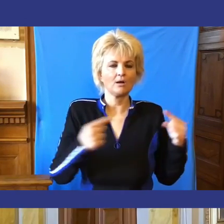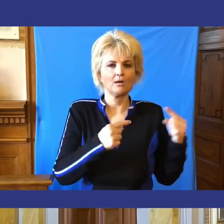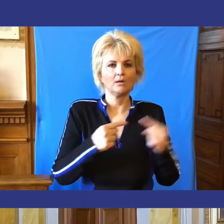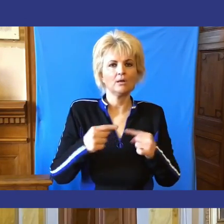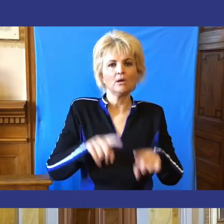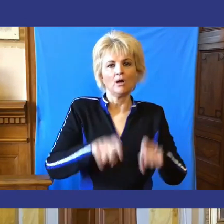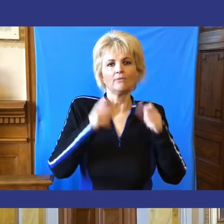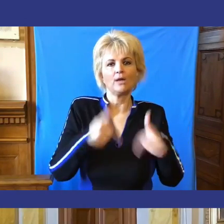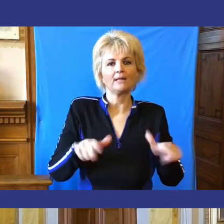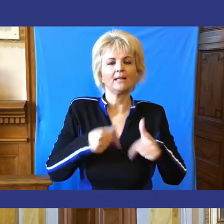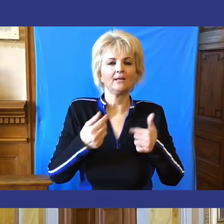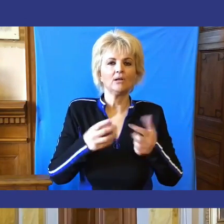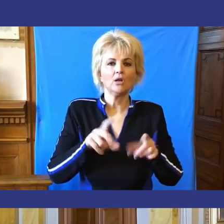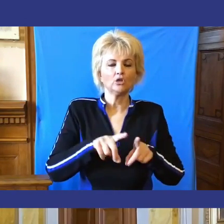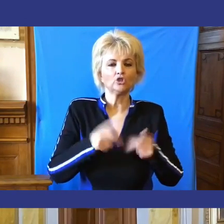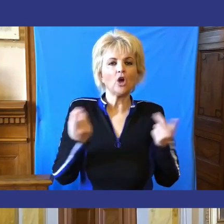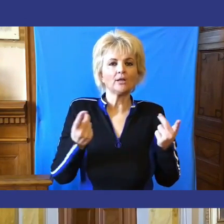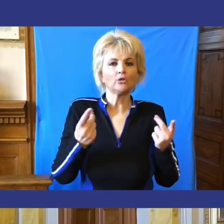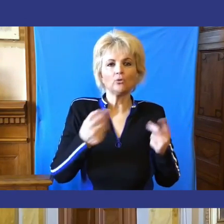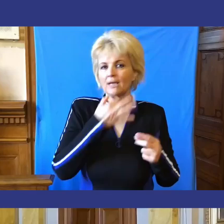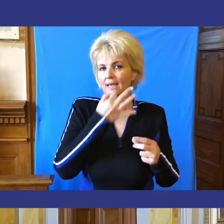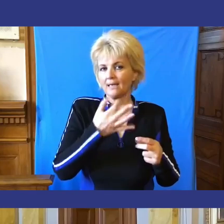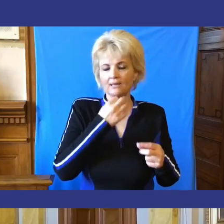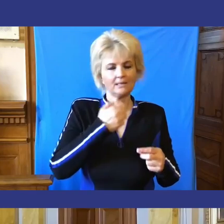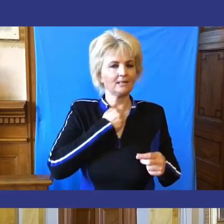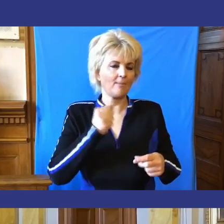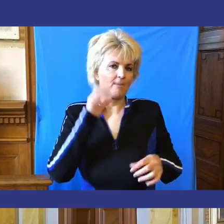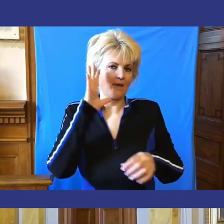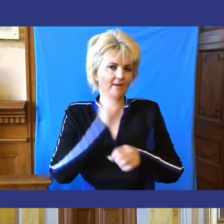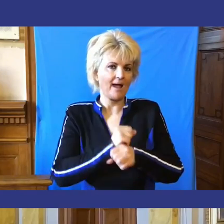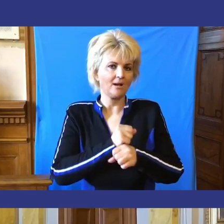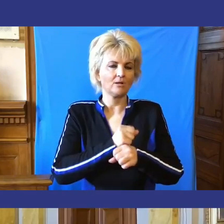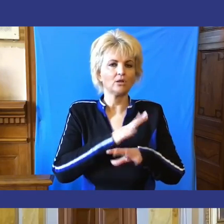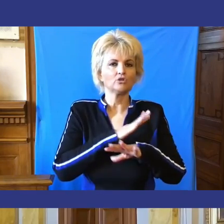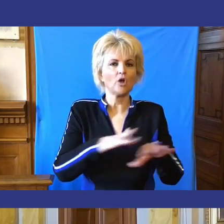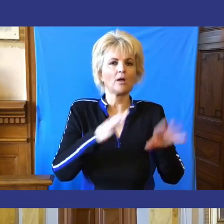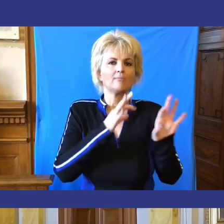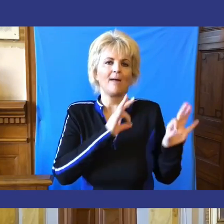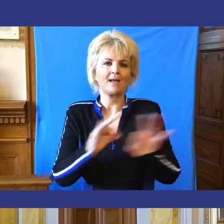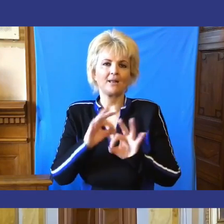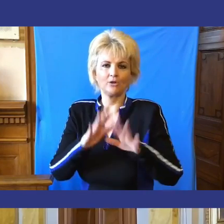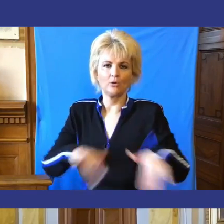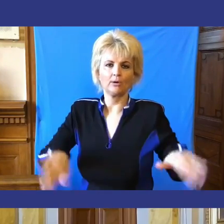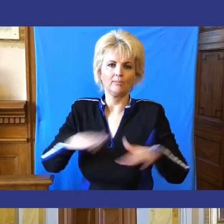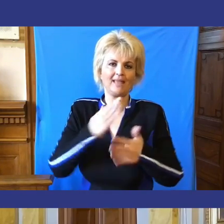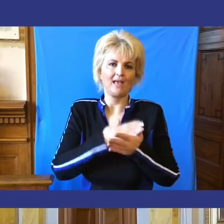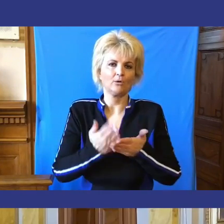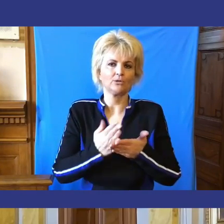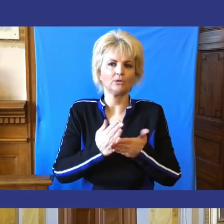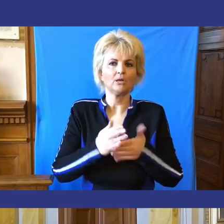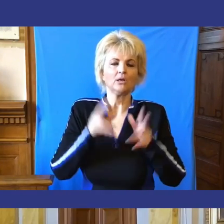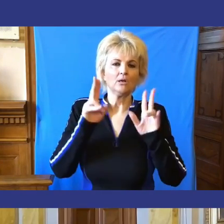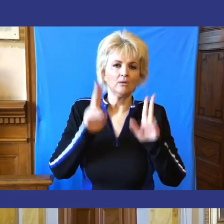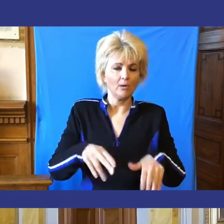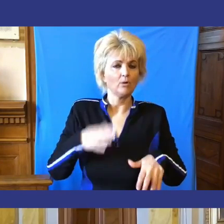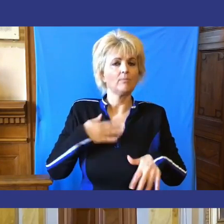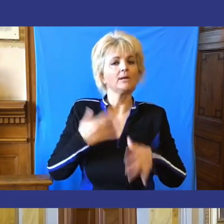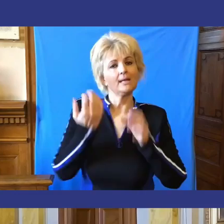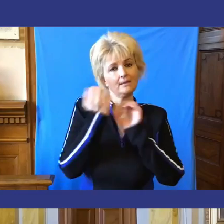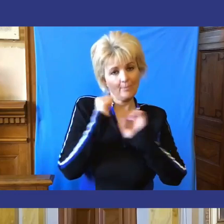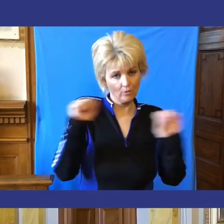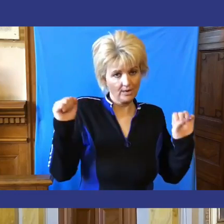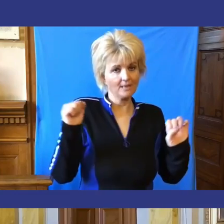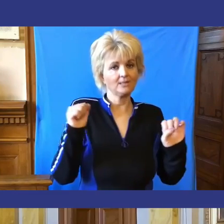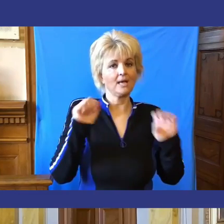tőle független sajtó kérdéseire sem mer válaszolni, csak megrendezett körülmények között. Mi valóban hívei vagyunk a demokráciának,